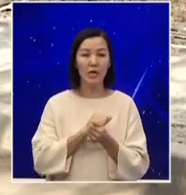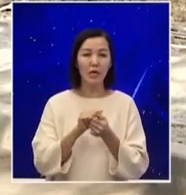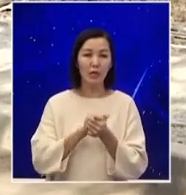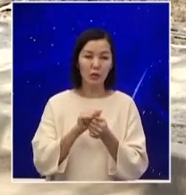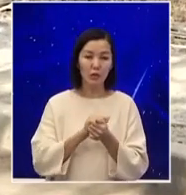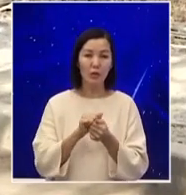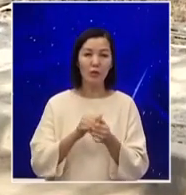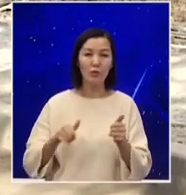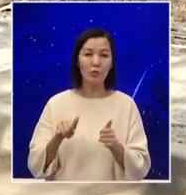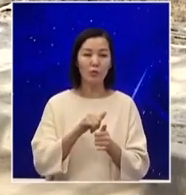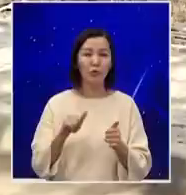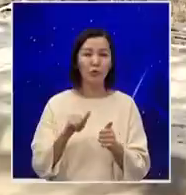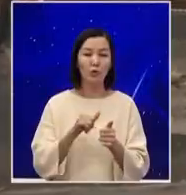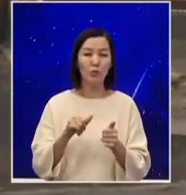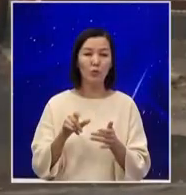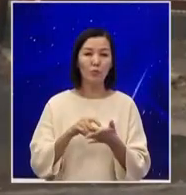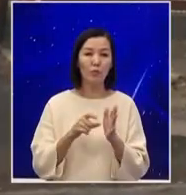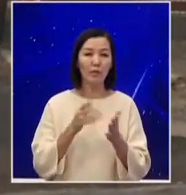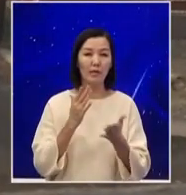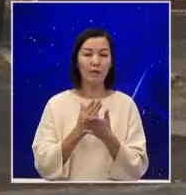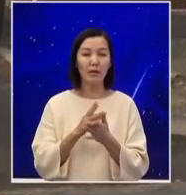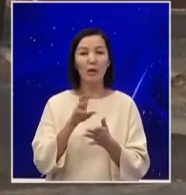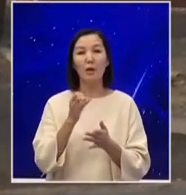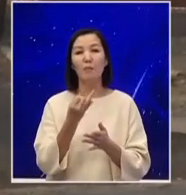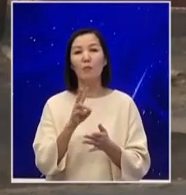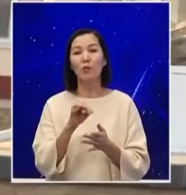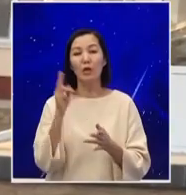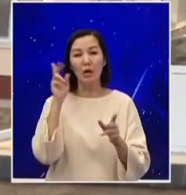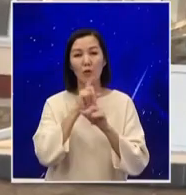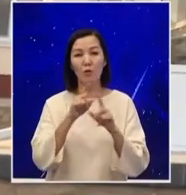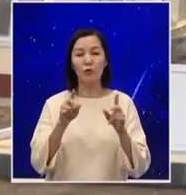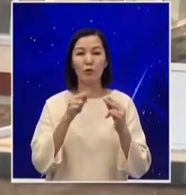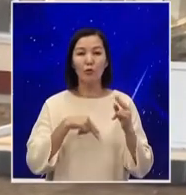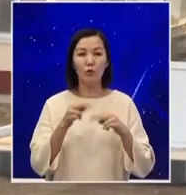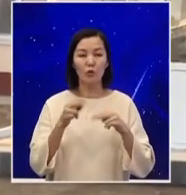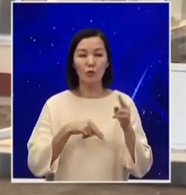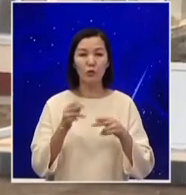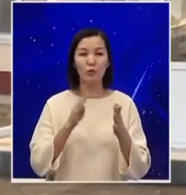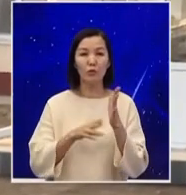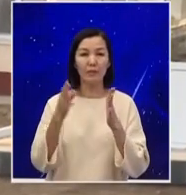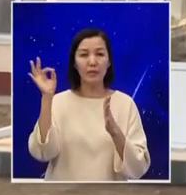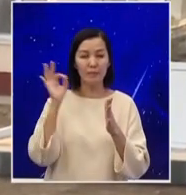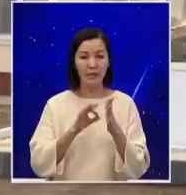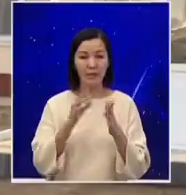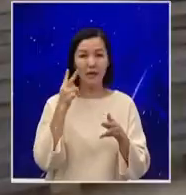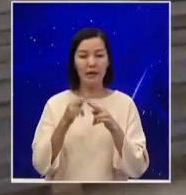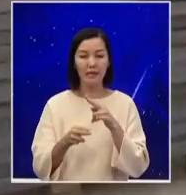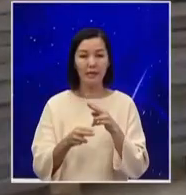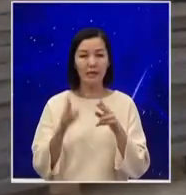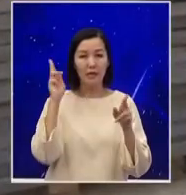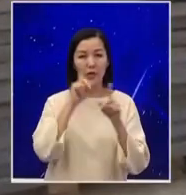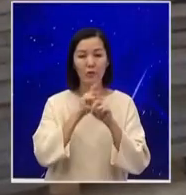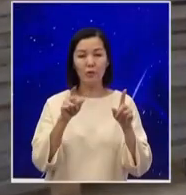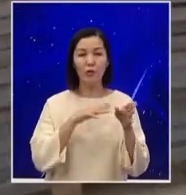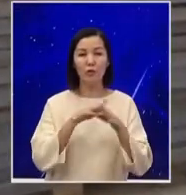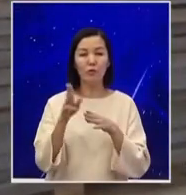кептіру, үтіктеу бөлмелерде қарастырылған. Ал Мойнақ ауылындағы орта мектептің құрылыс жұмыстары 95%-ға аяқталыпты. Білім ордасының күрделі